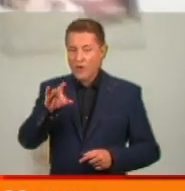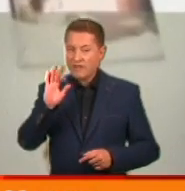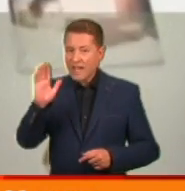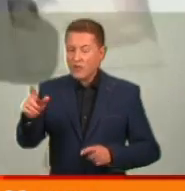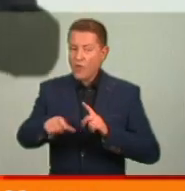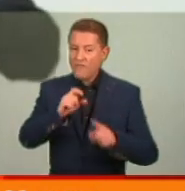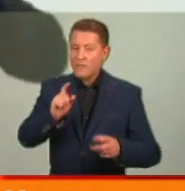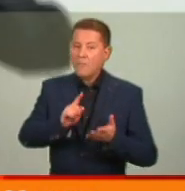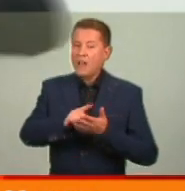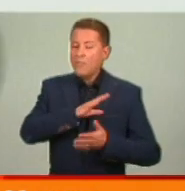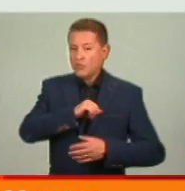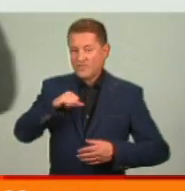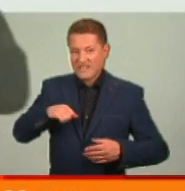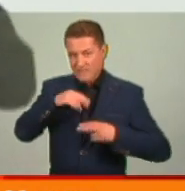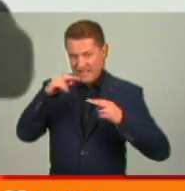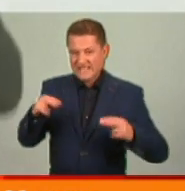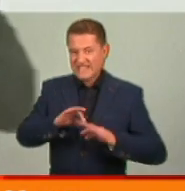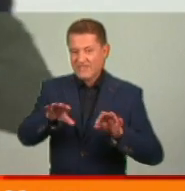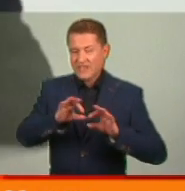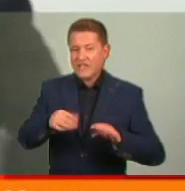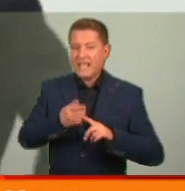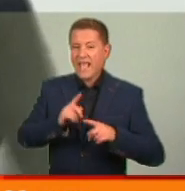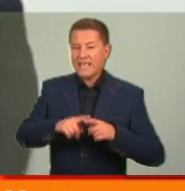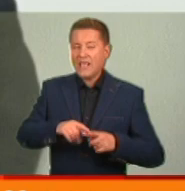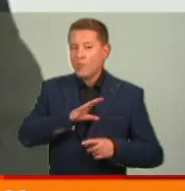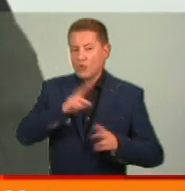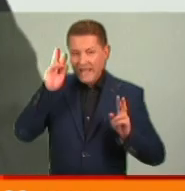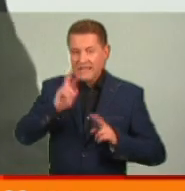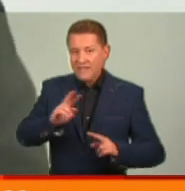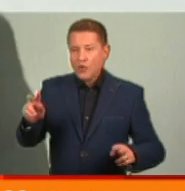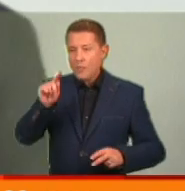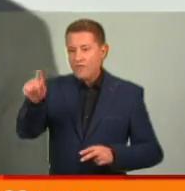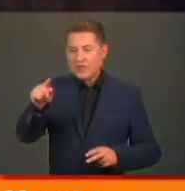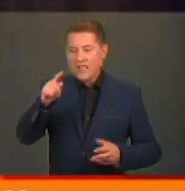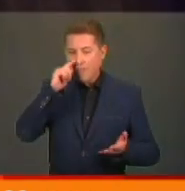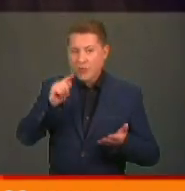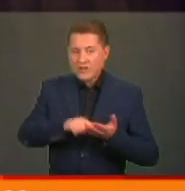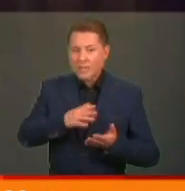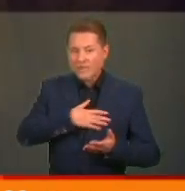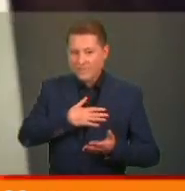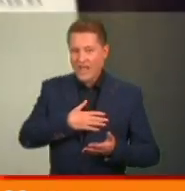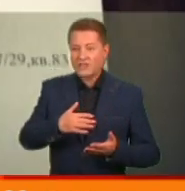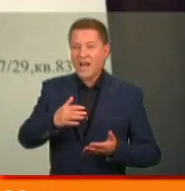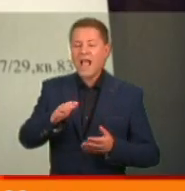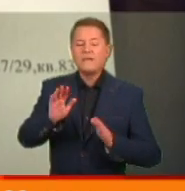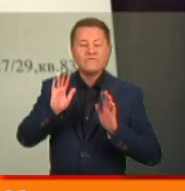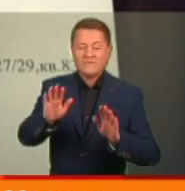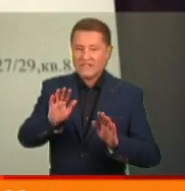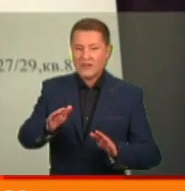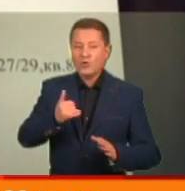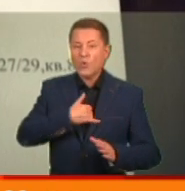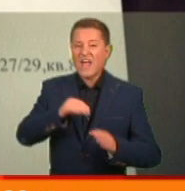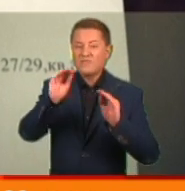мала би бути у самих свідченнях, які донині були невідомі. Та вони потрапили в наше розпорядження. Ексклюзивно у вікнах